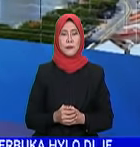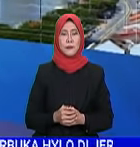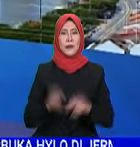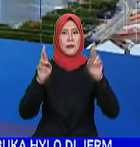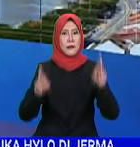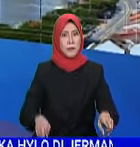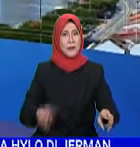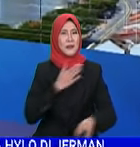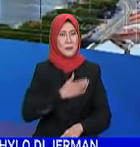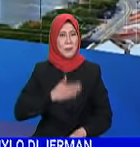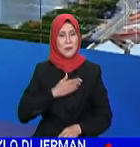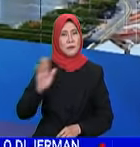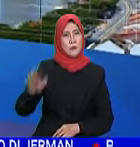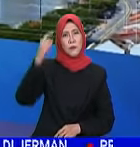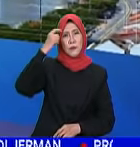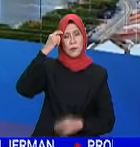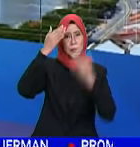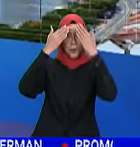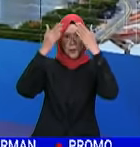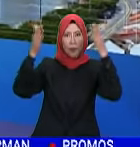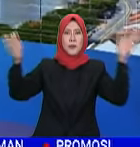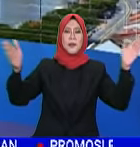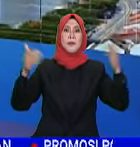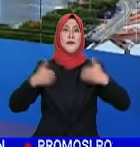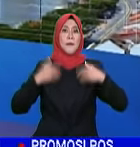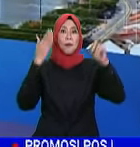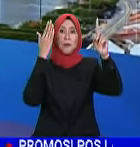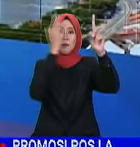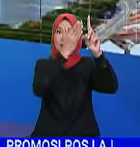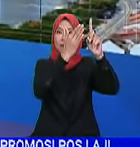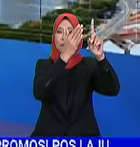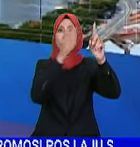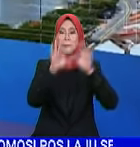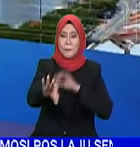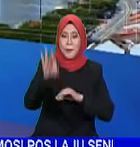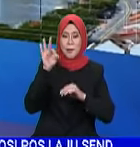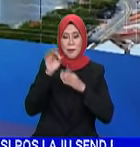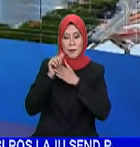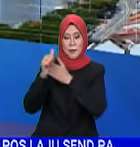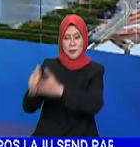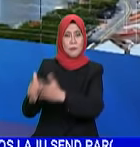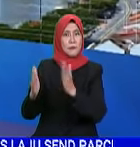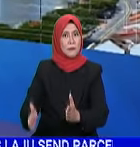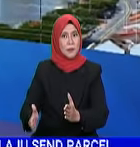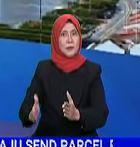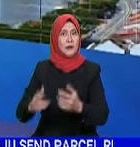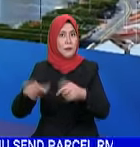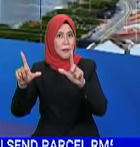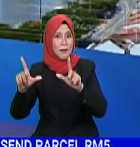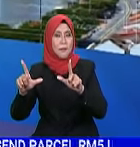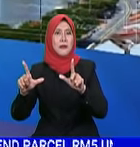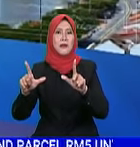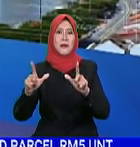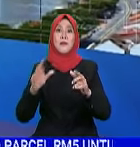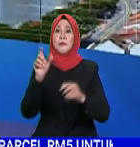Rakyat diminta untuk berfikiran terbuka dan punyai objektif untuk memilih pemimpin yang benar-benar layak selain berkaliber